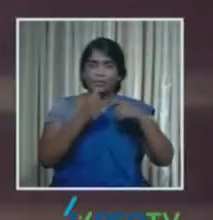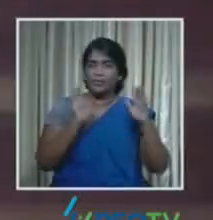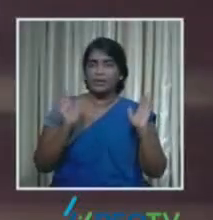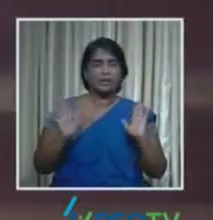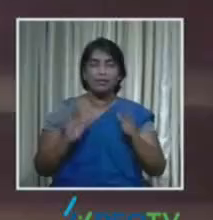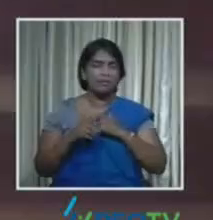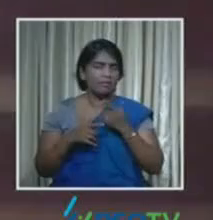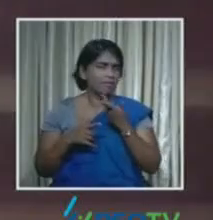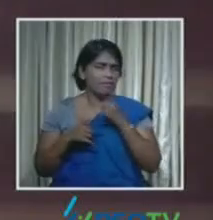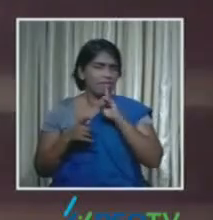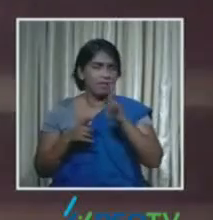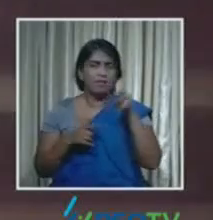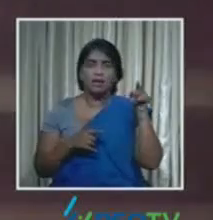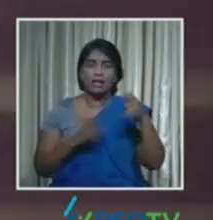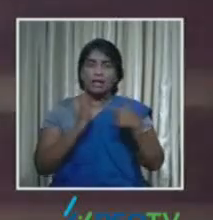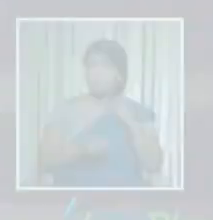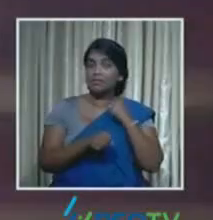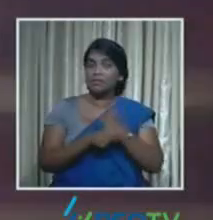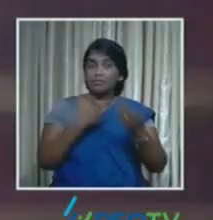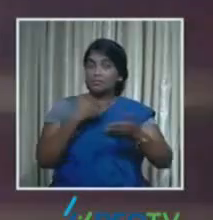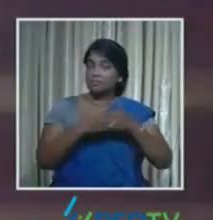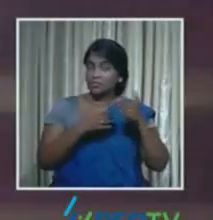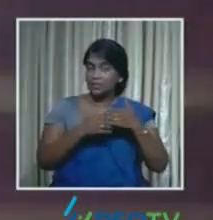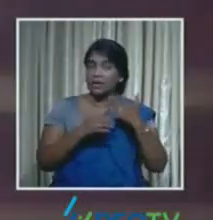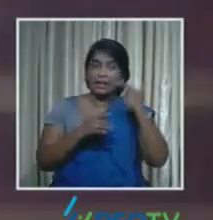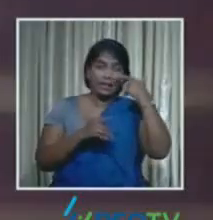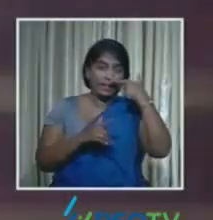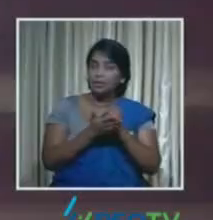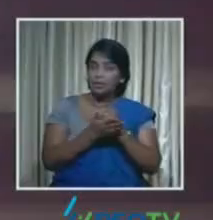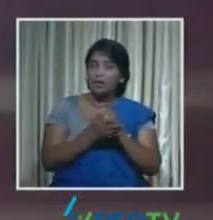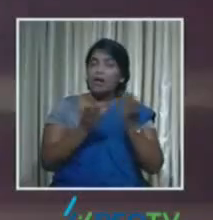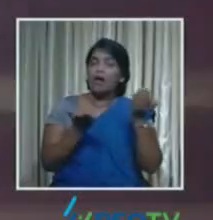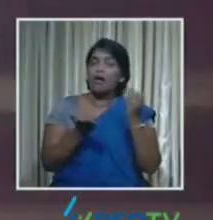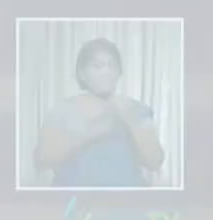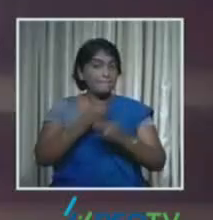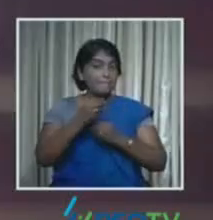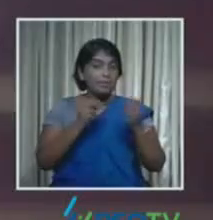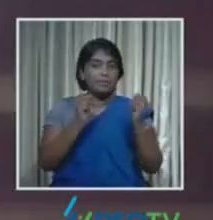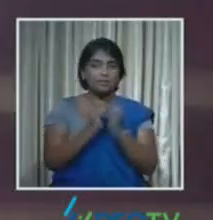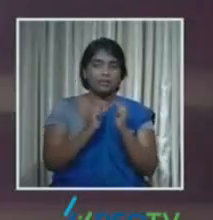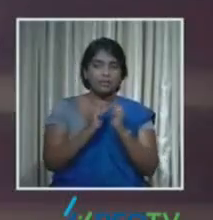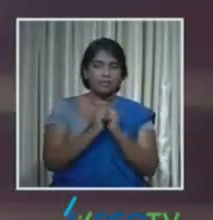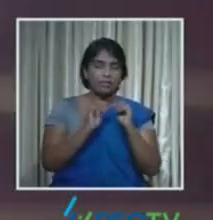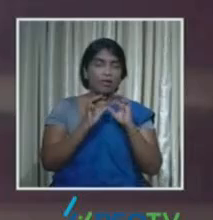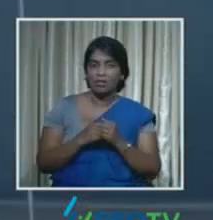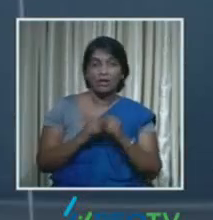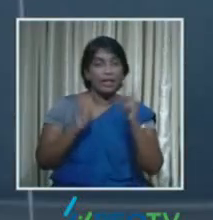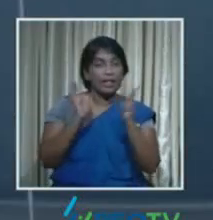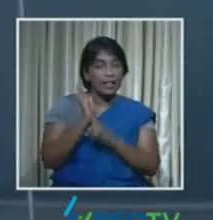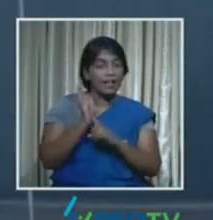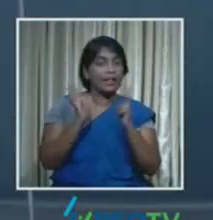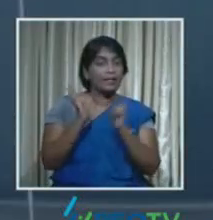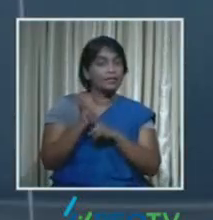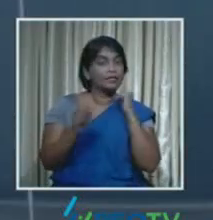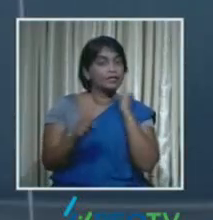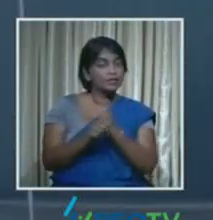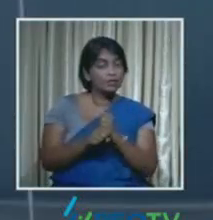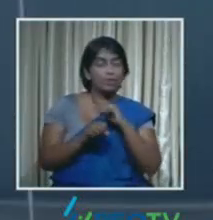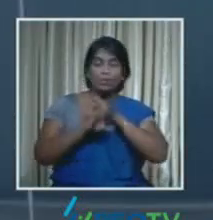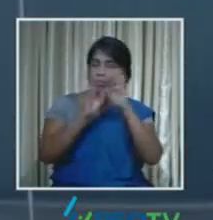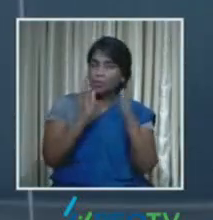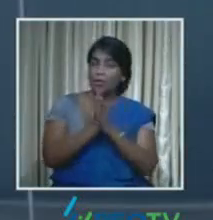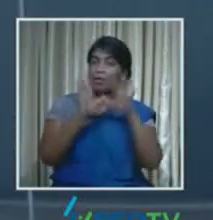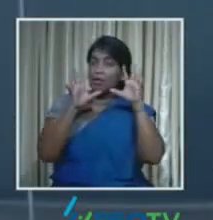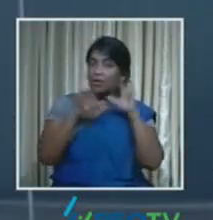වඩා නරකද මේ ත්‍රිකුණවලේ තියෙන මේ තෙල් ටැංකි සමූහයම නඩත්තු කරලා කවුල් ව්‍යාපාරයක් ආරම්භ කරන එක LNG සමස්ත